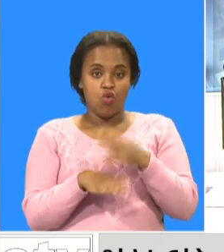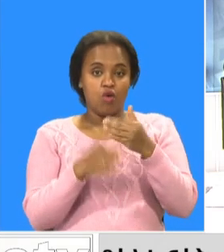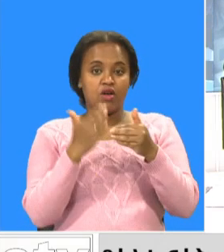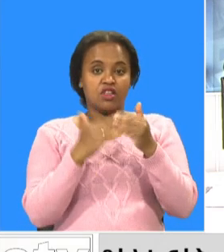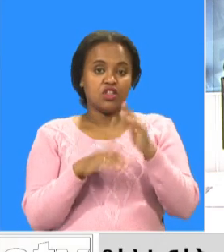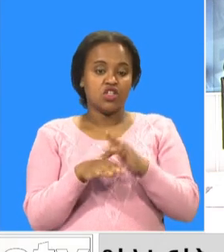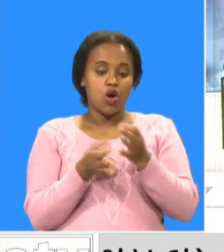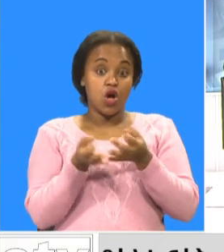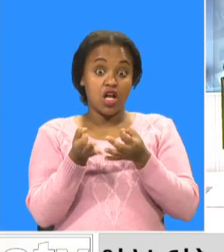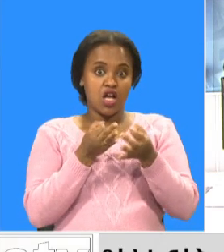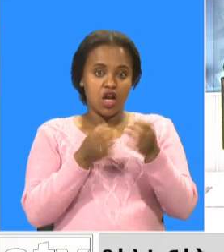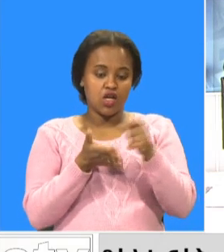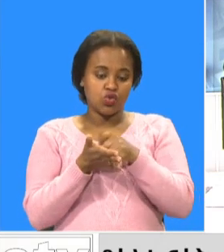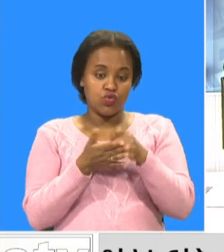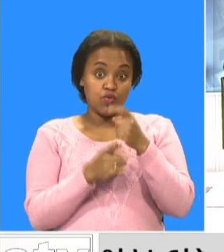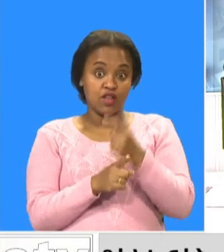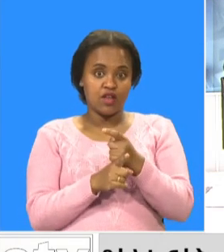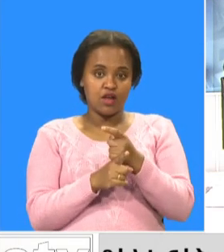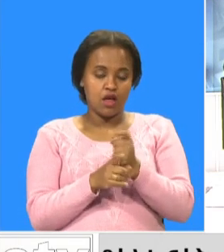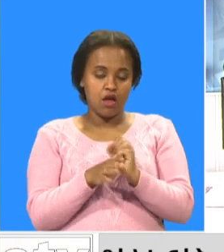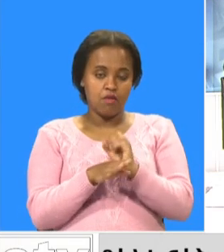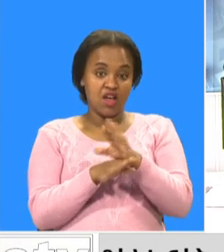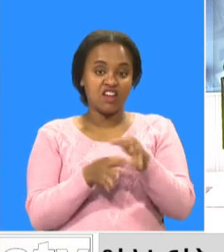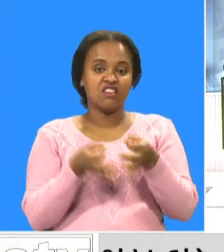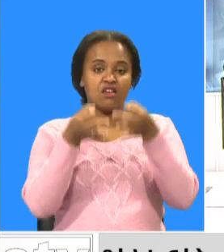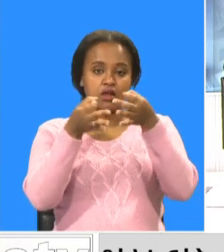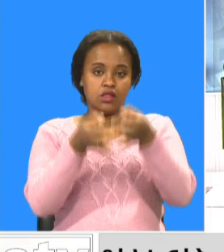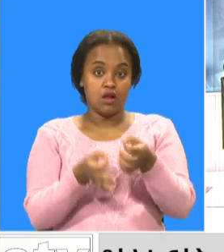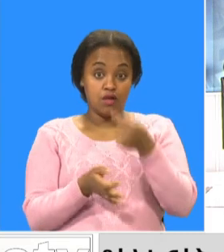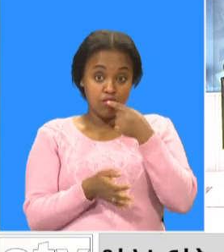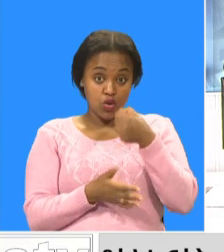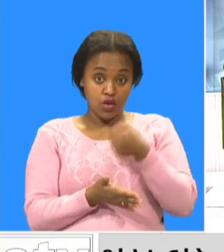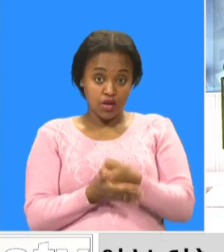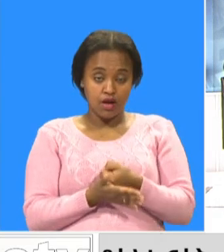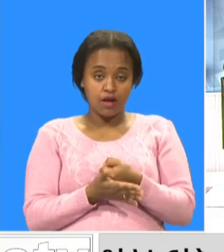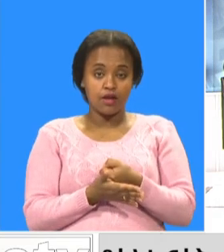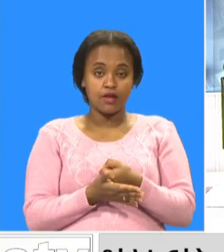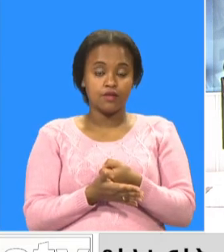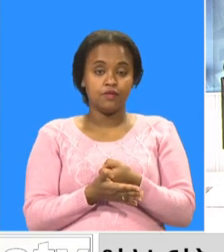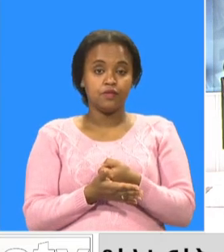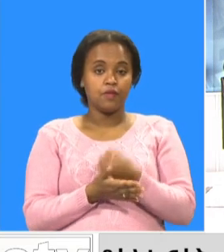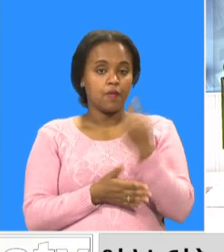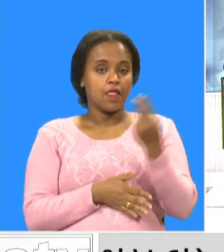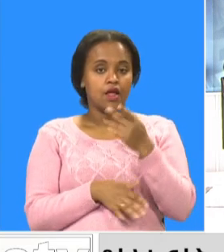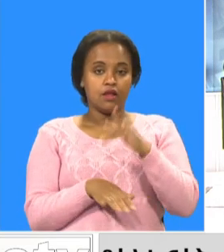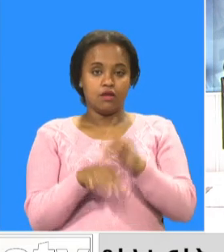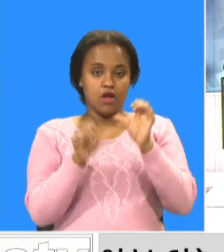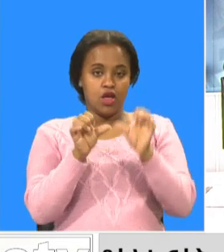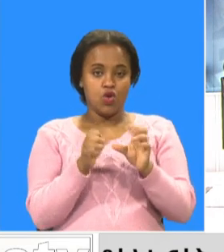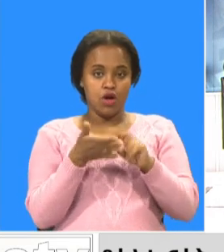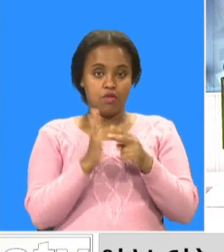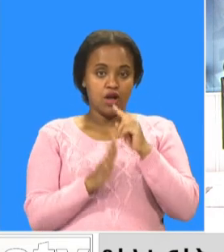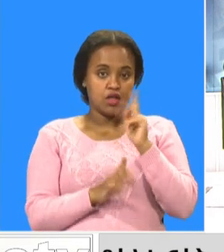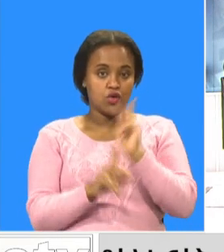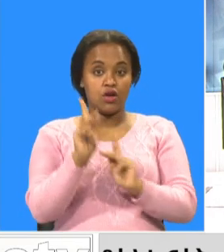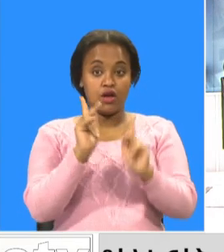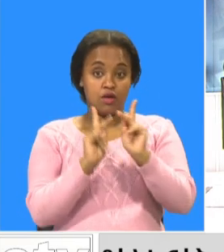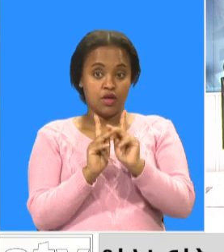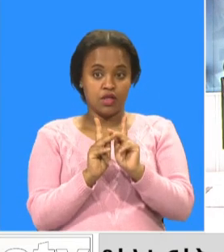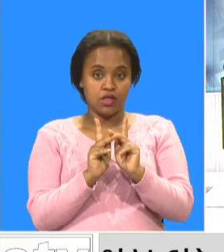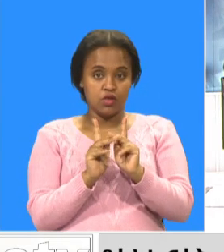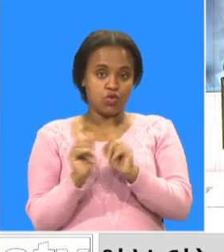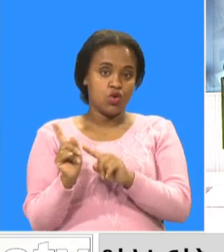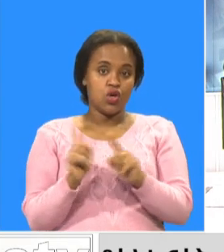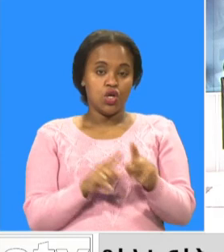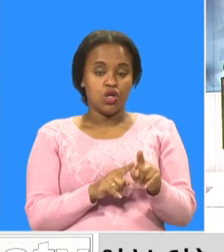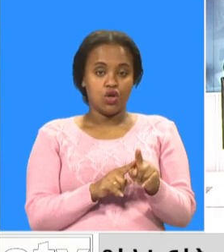ገላጭ ጽሁፉም ትክክለኛ መልእክት ያስተላልፋል የሚለው ከተረጋገጠለት ጥቅም ላይ ይውላል ማለት ነው። ለህብረተሰብ ደግሞ ነን